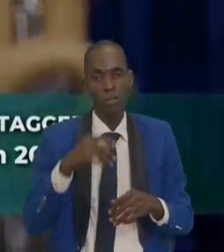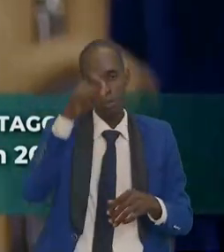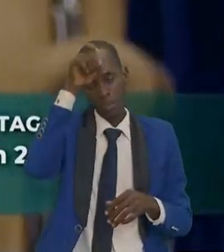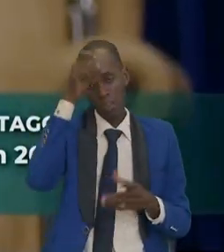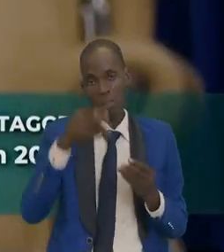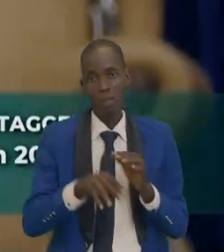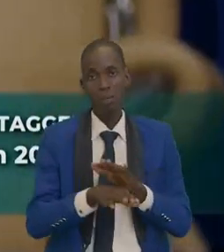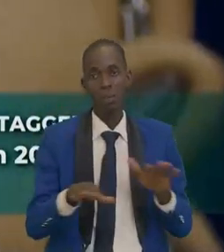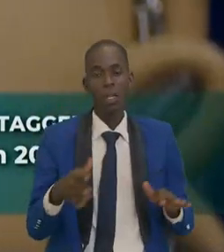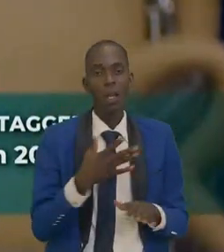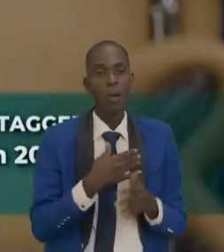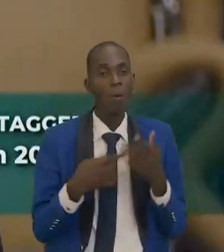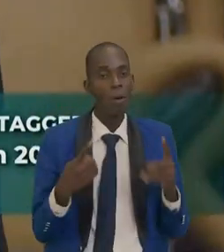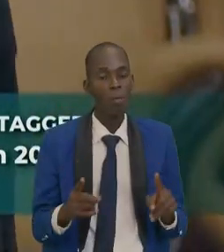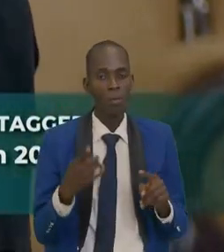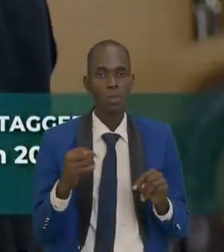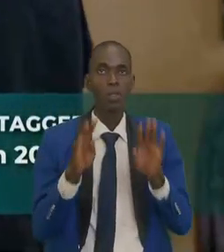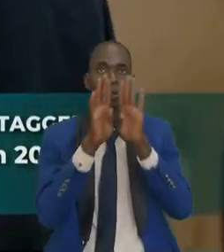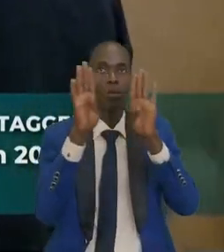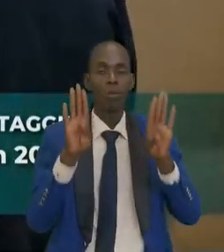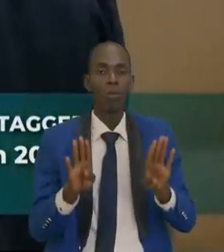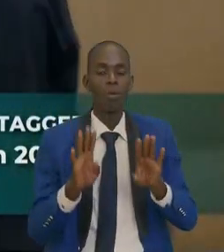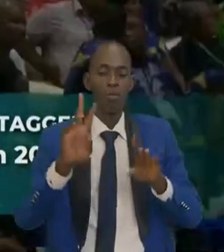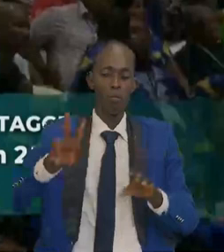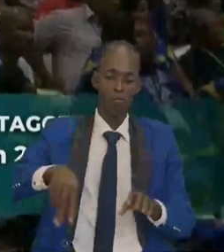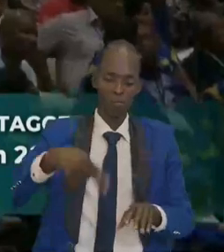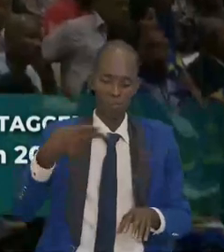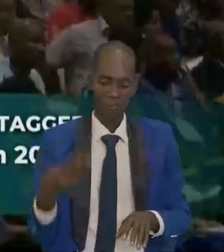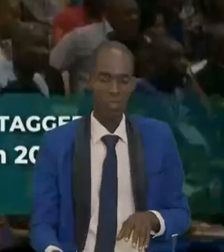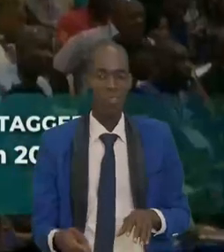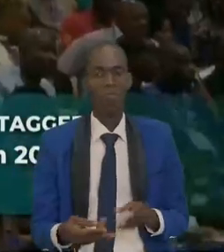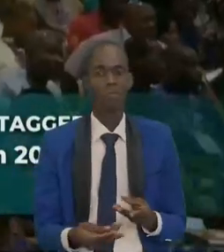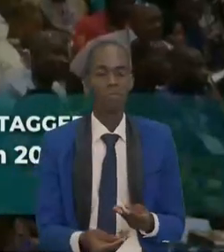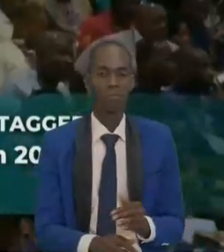Et les murailles s'écroulèrent.